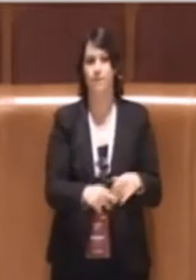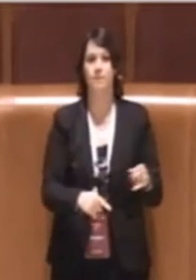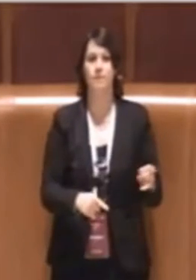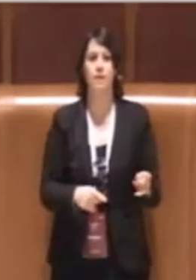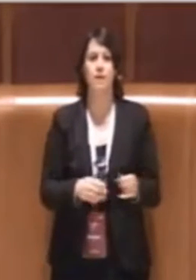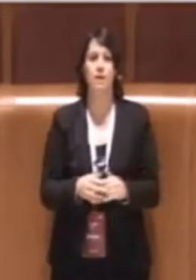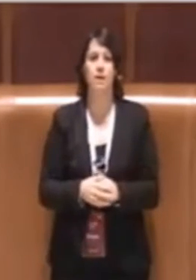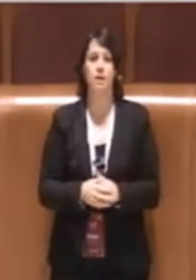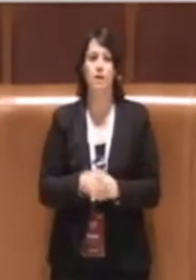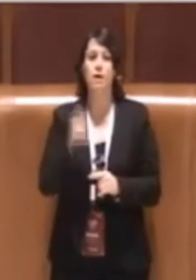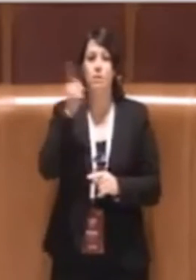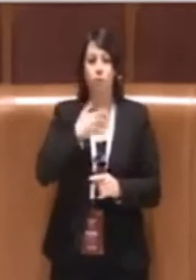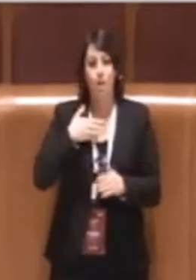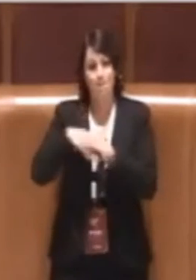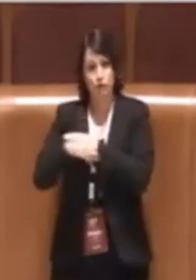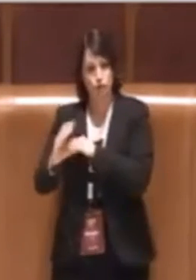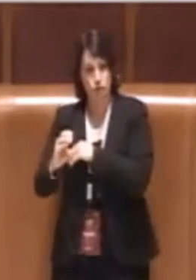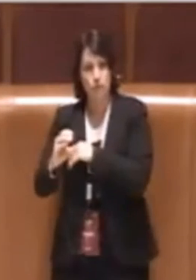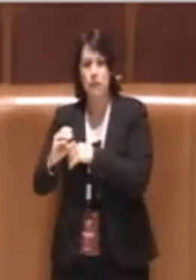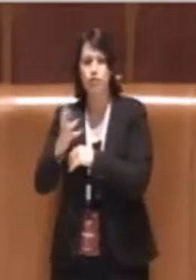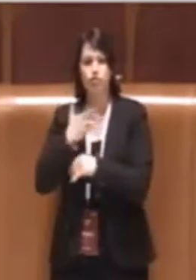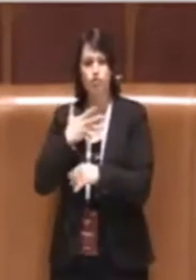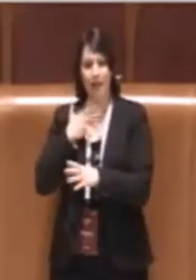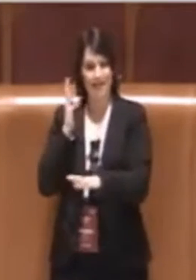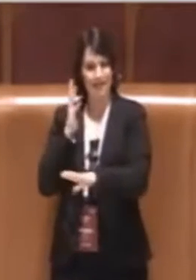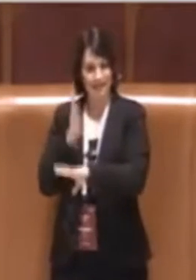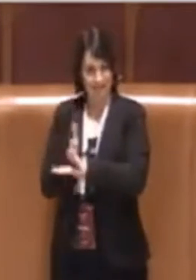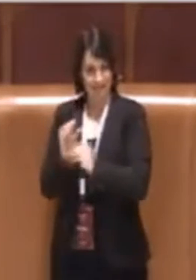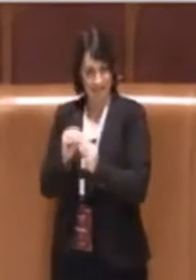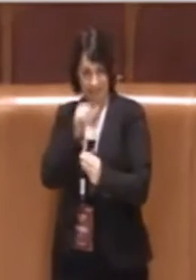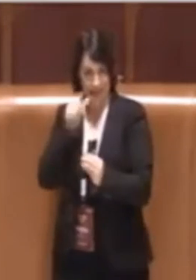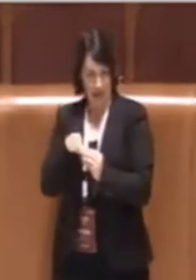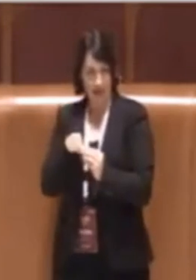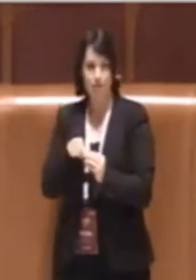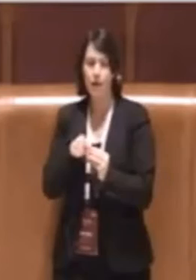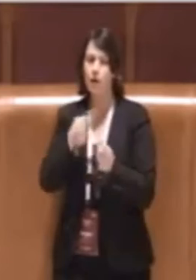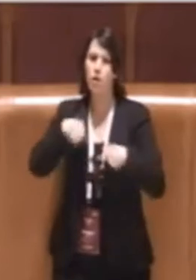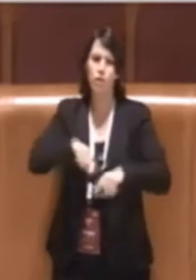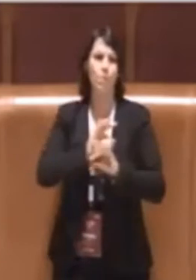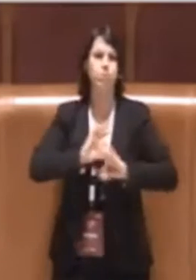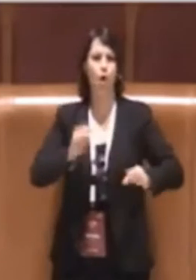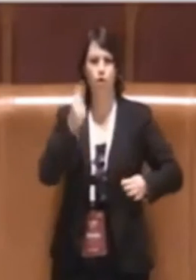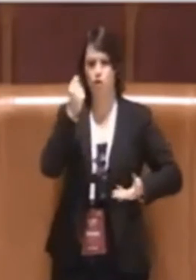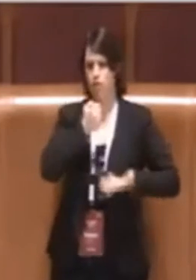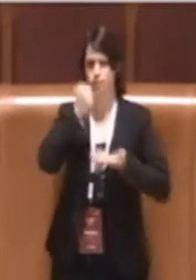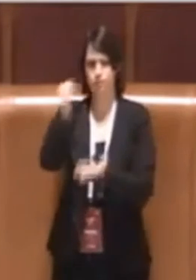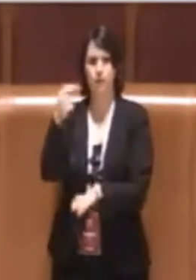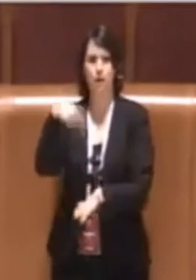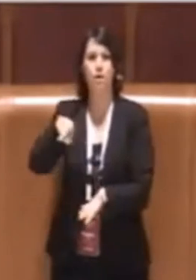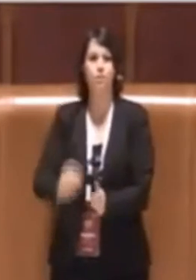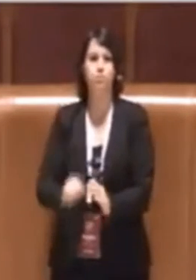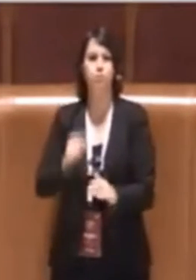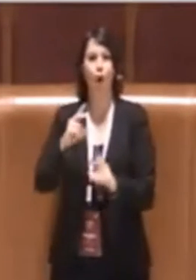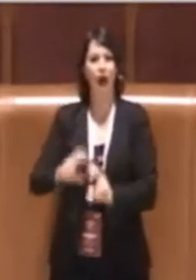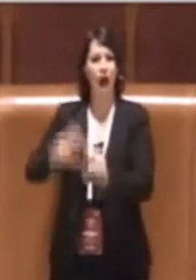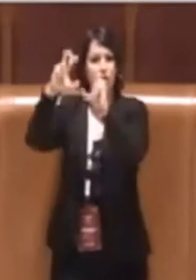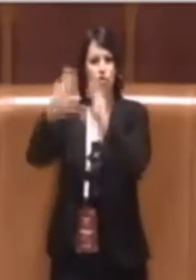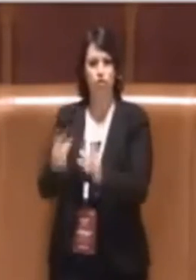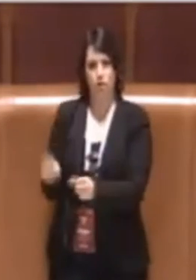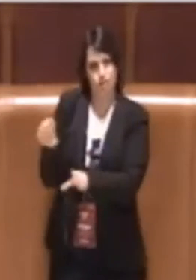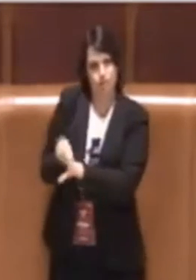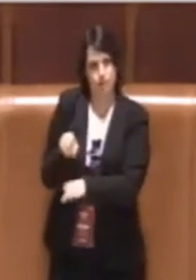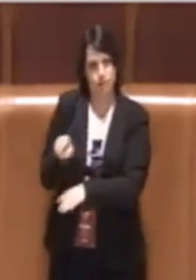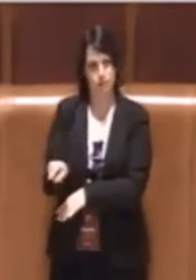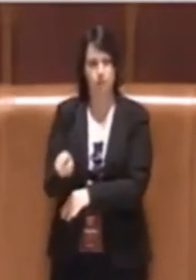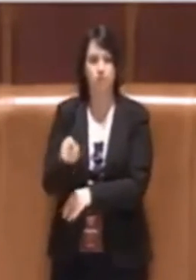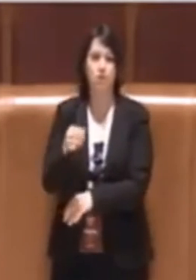interventi per la metro C, quindi abbiamo previsto di aggiungere l'ascensore nella metro affinché sia possibile accedere a tutte